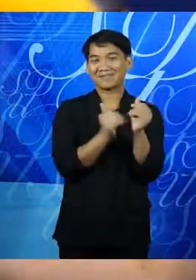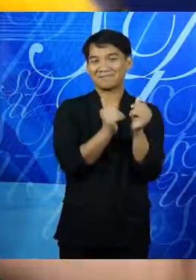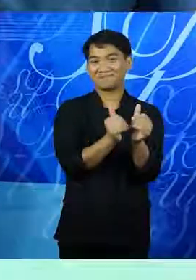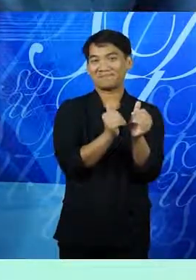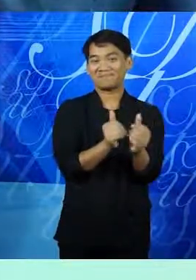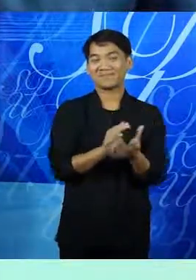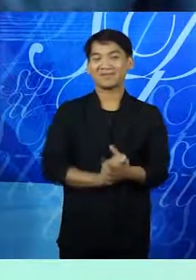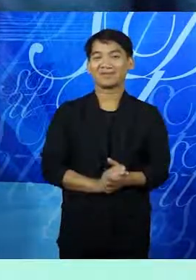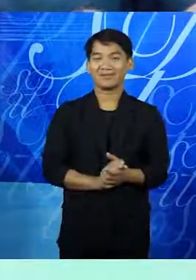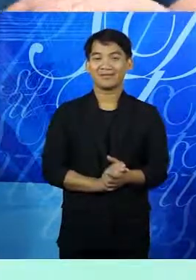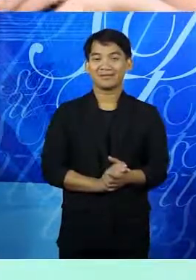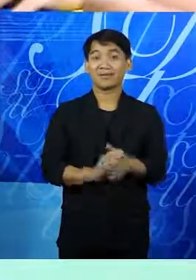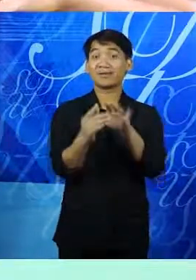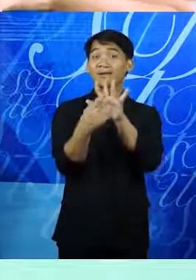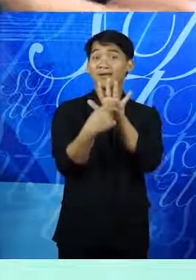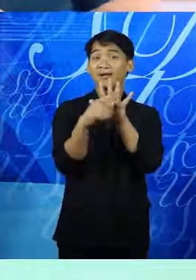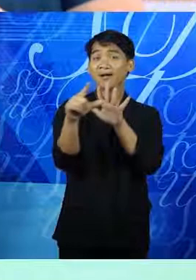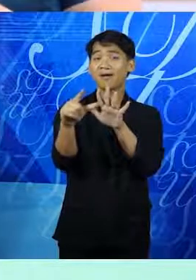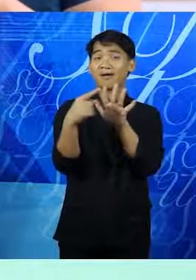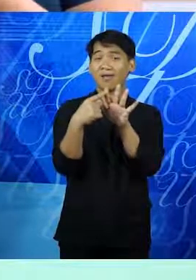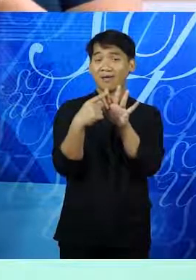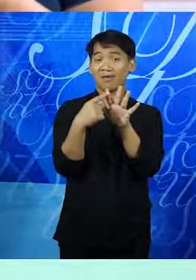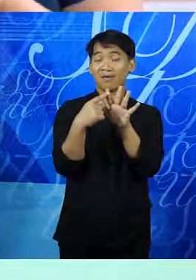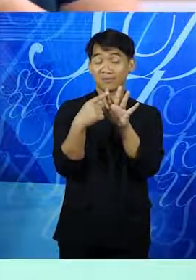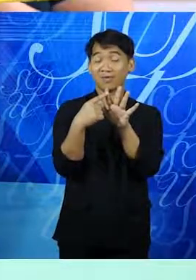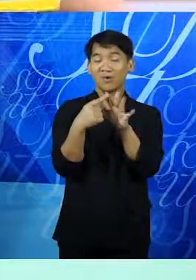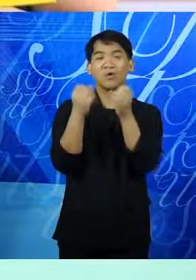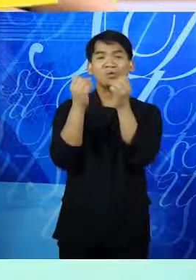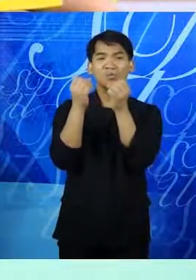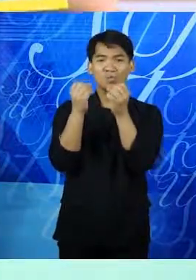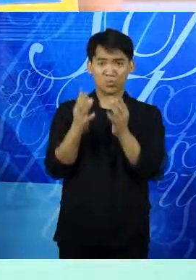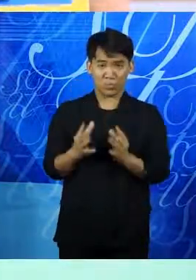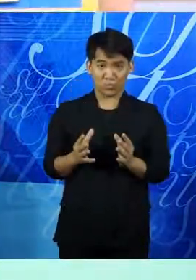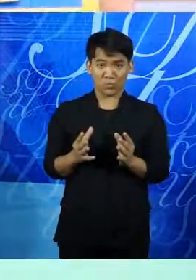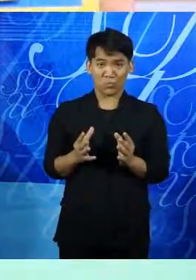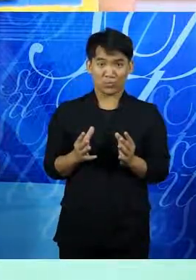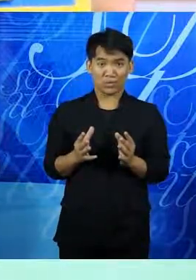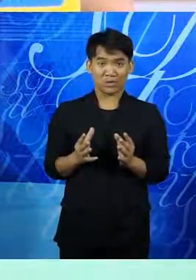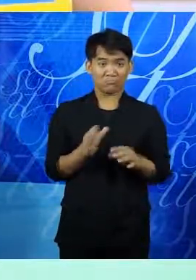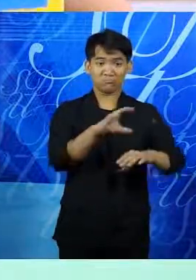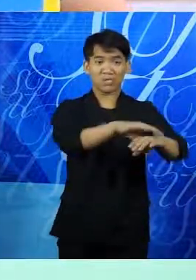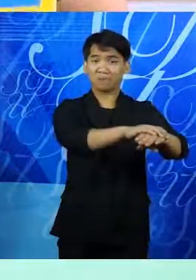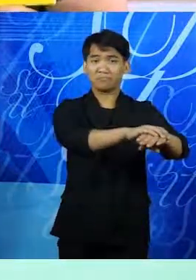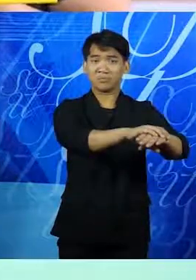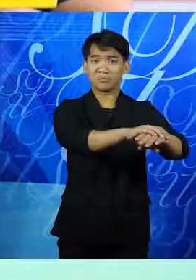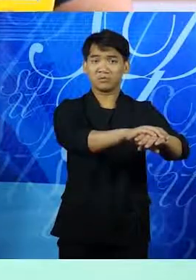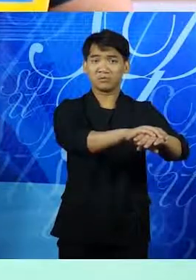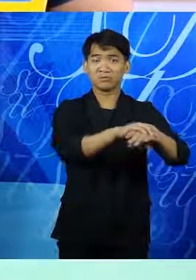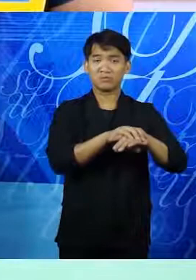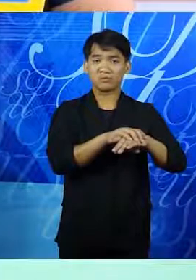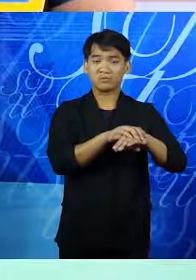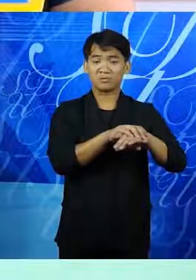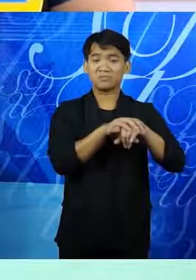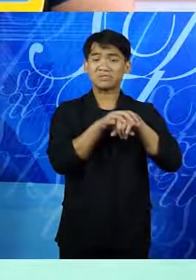ค่ะหลังจากที่ให้และแล้วเนี่ยนะคะเราจะเห็นว่าคุณครูเนี่ยนะคะจะไม่จับมือเด็กเนี่ยมาชี้ตรง